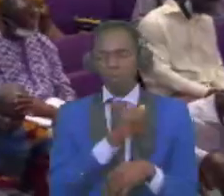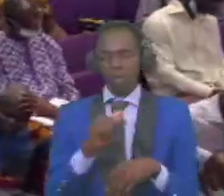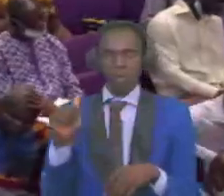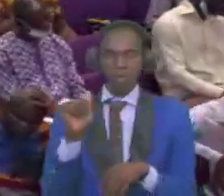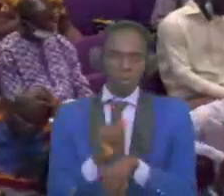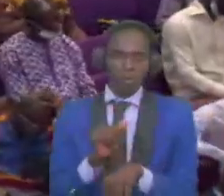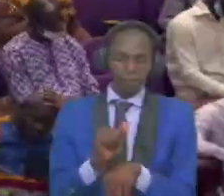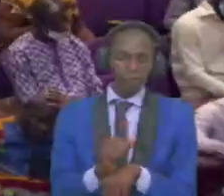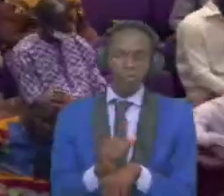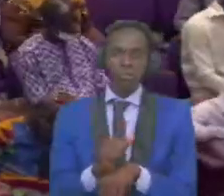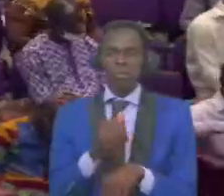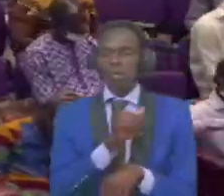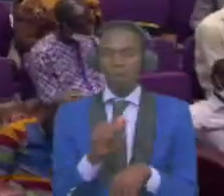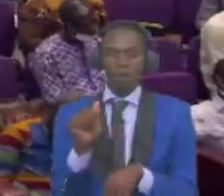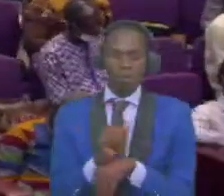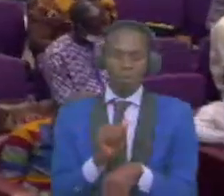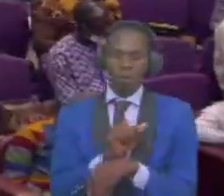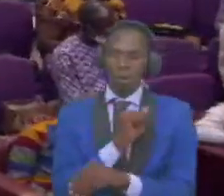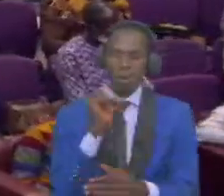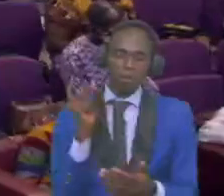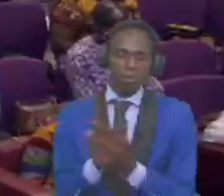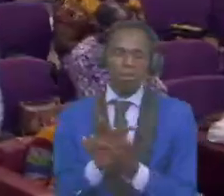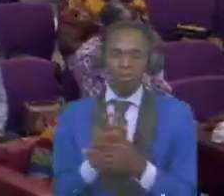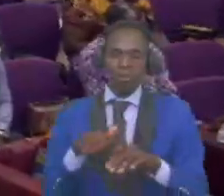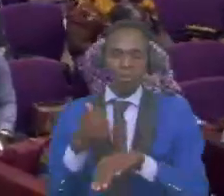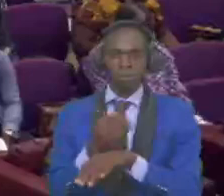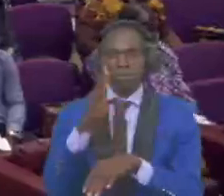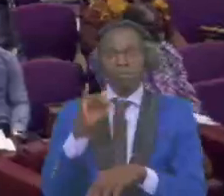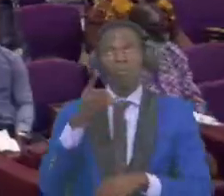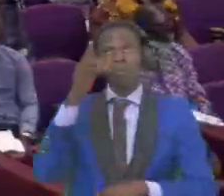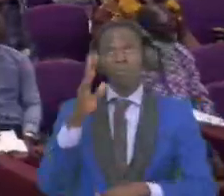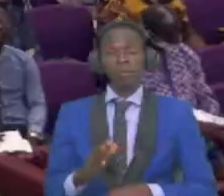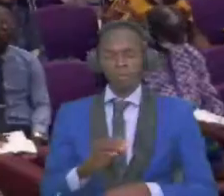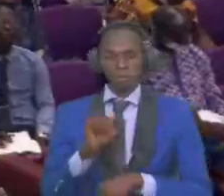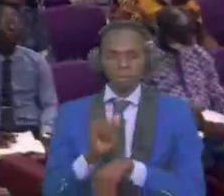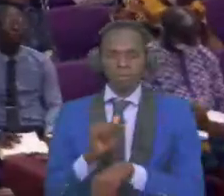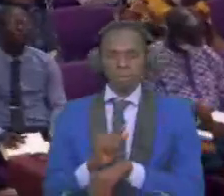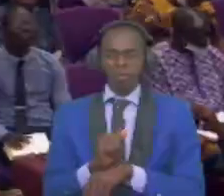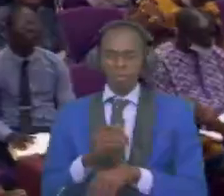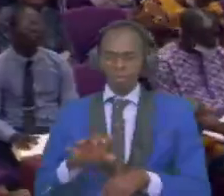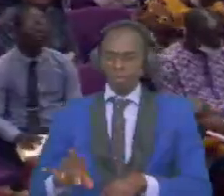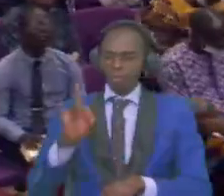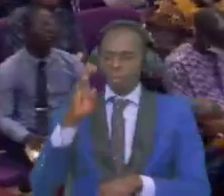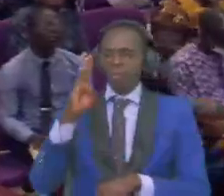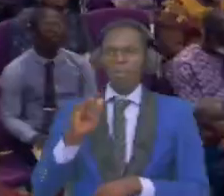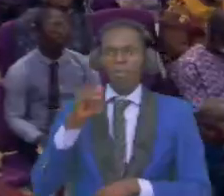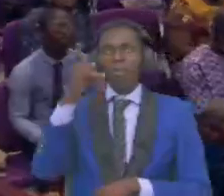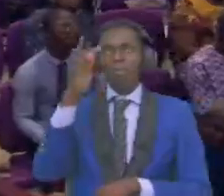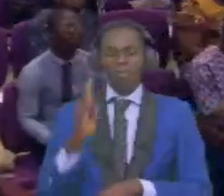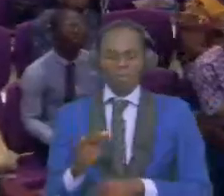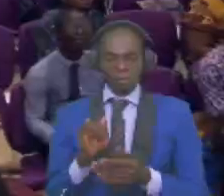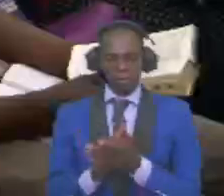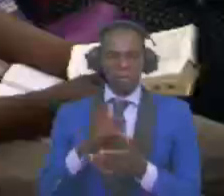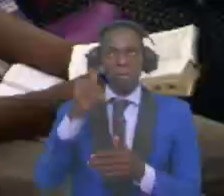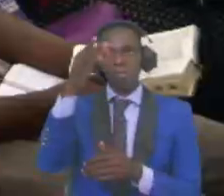situe à voir un militaire a approuvé par jeu un miniterrain hommes et par dieu un ministère